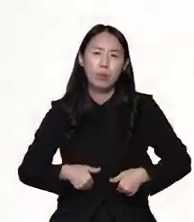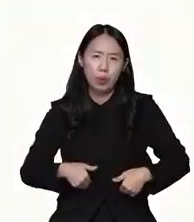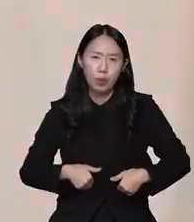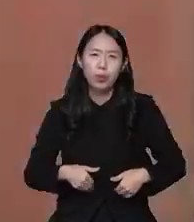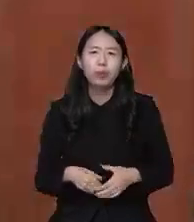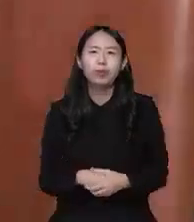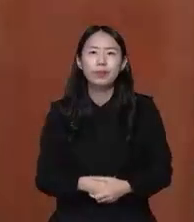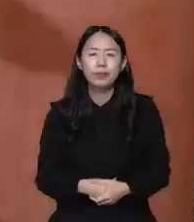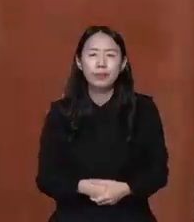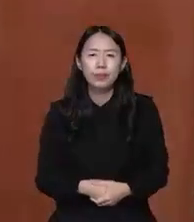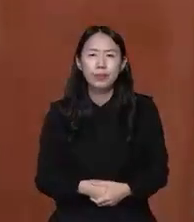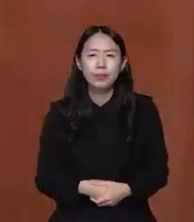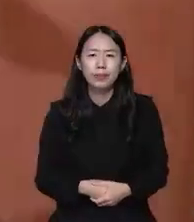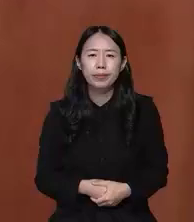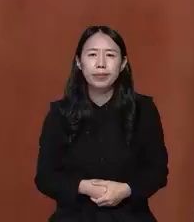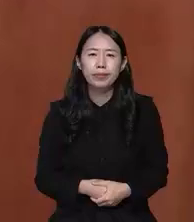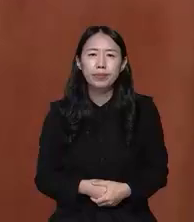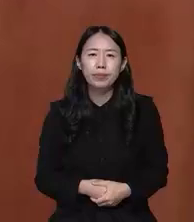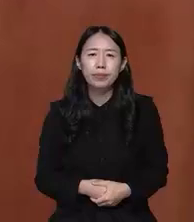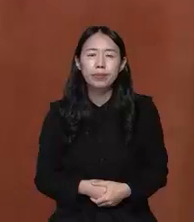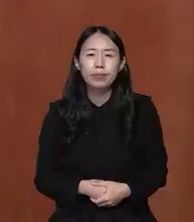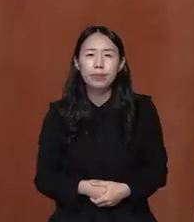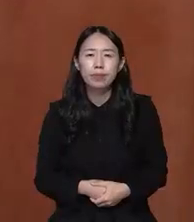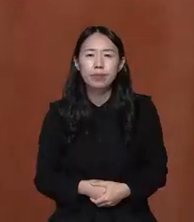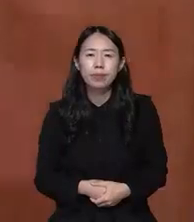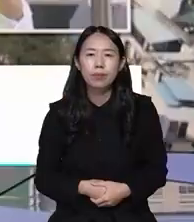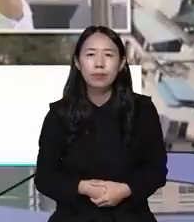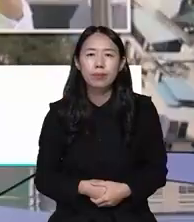있습니다. KBC 신대입니다.